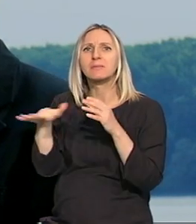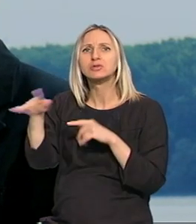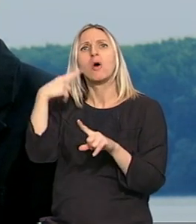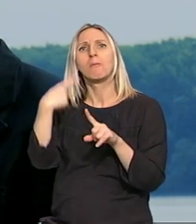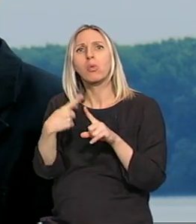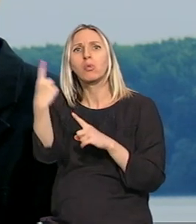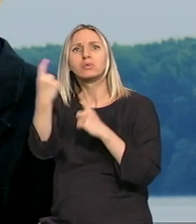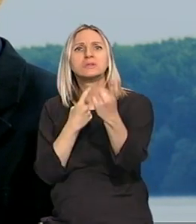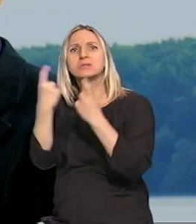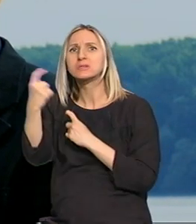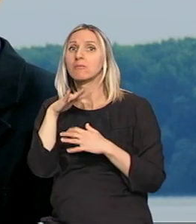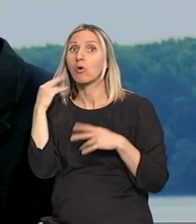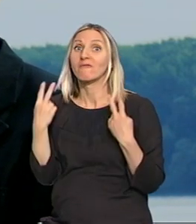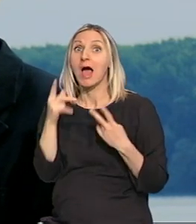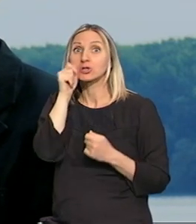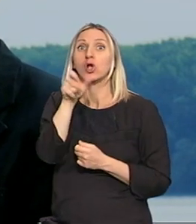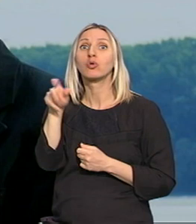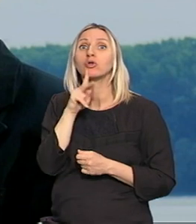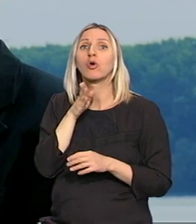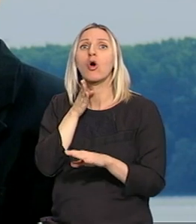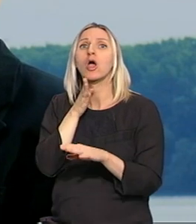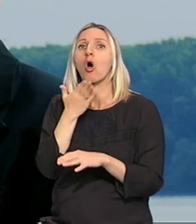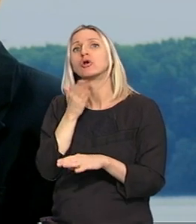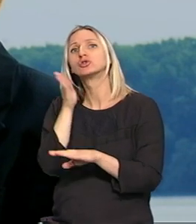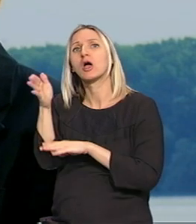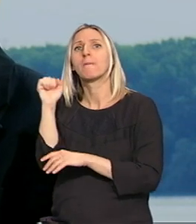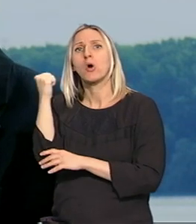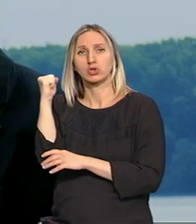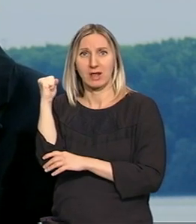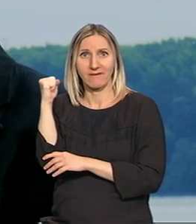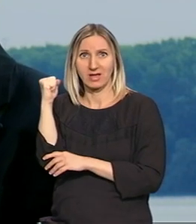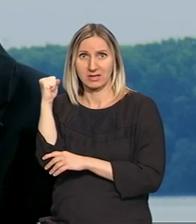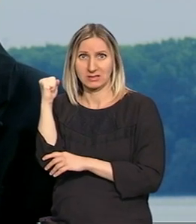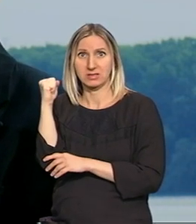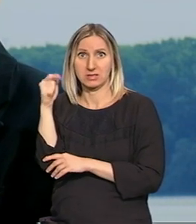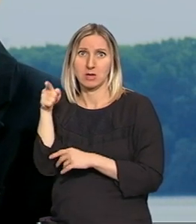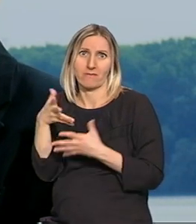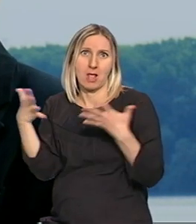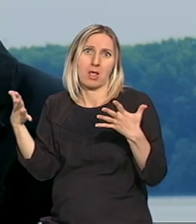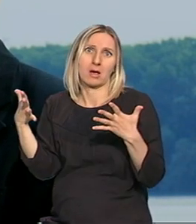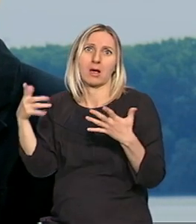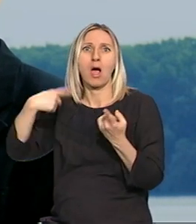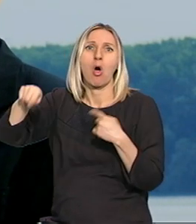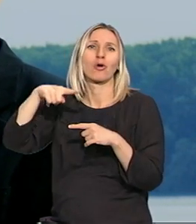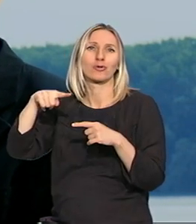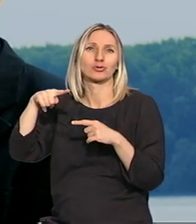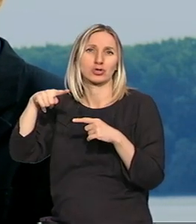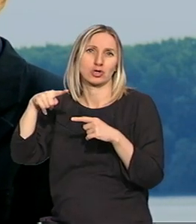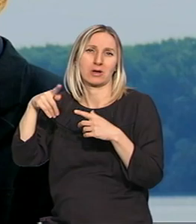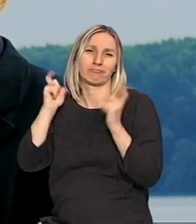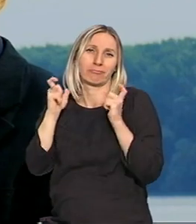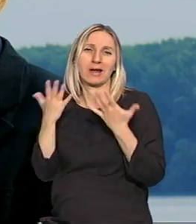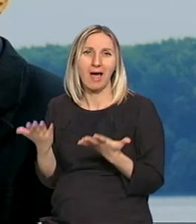veliki broj značajnih ljudi koji su dolazili u Požarevac kao okružnu varoš. Među njima su bili